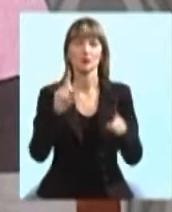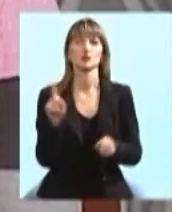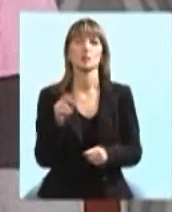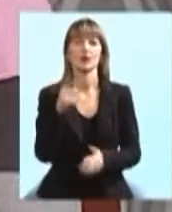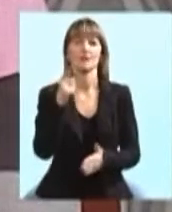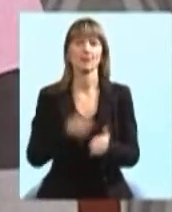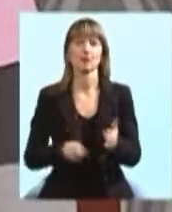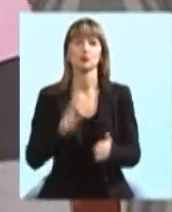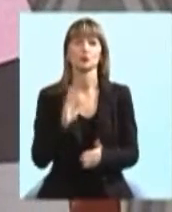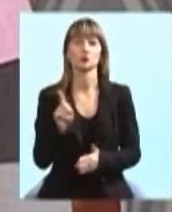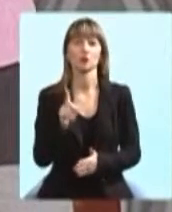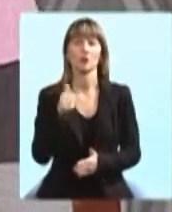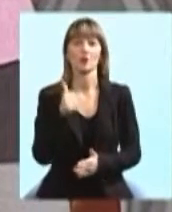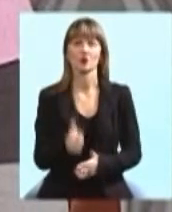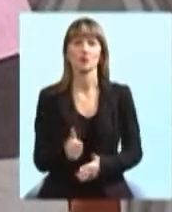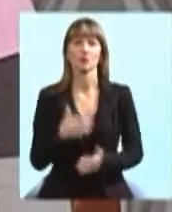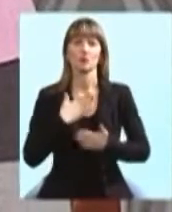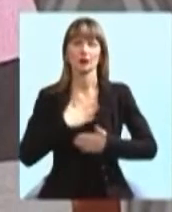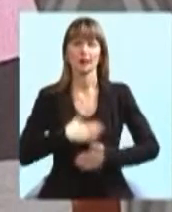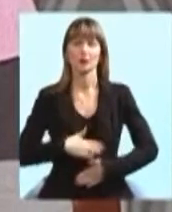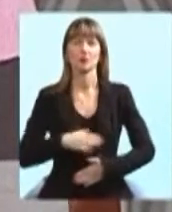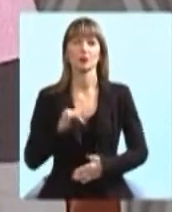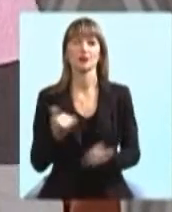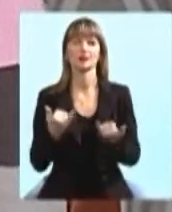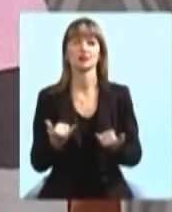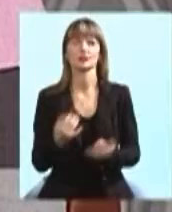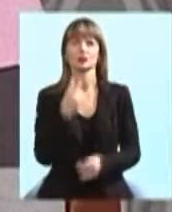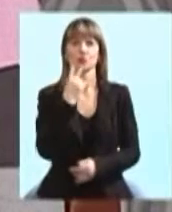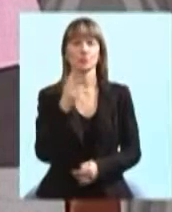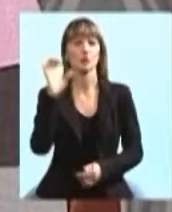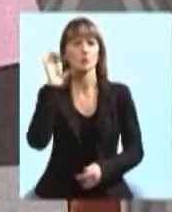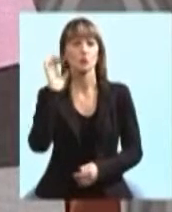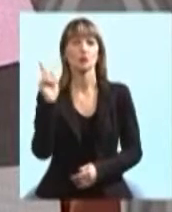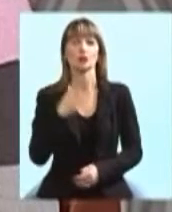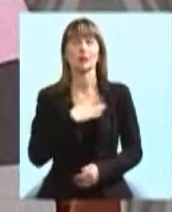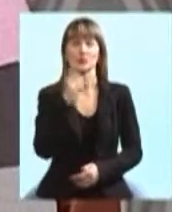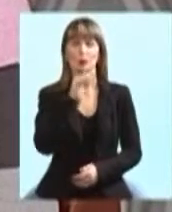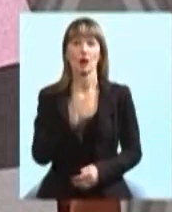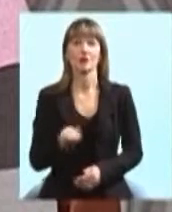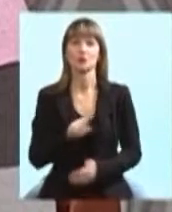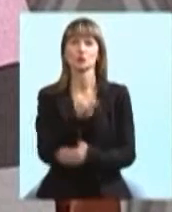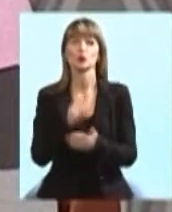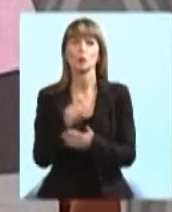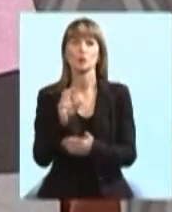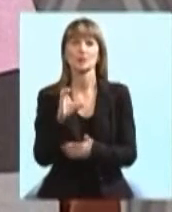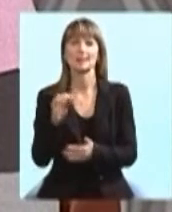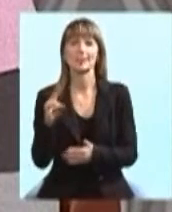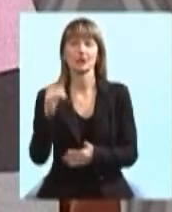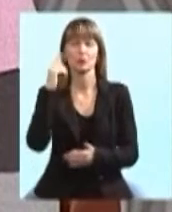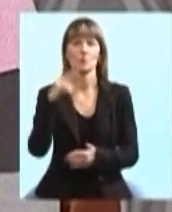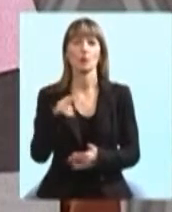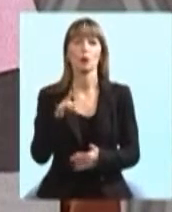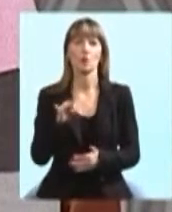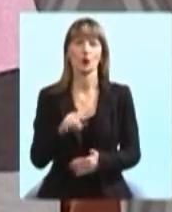що буде щось гарне, або що з ними станеться приємне. І зараз давайте, власне, послухаємо, що наші маленькі чомусики думають про забобони.